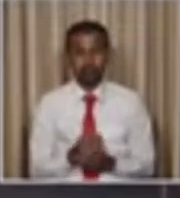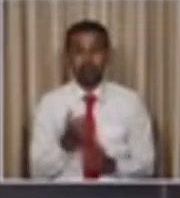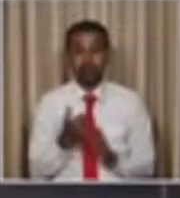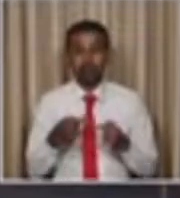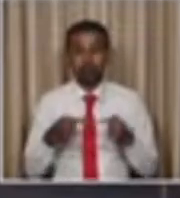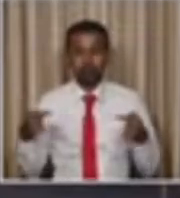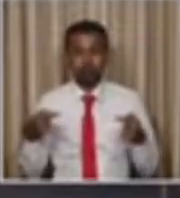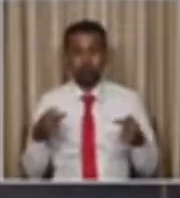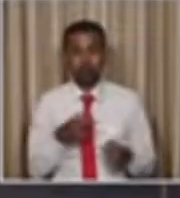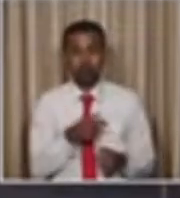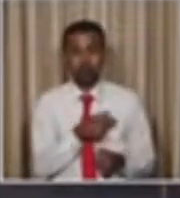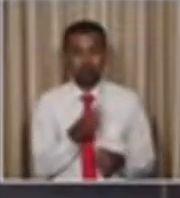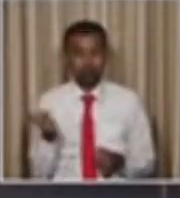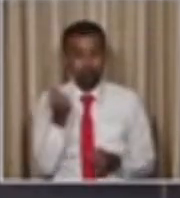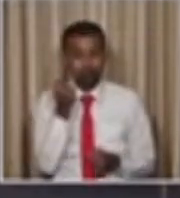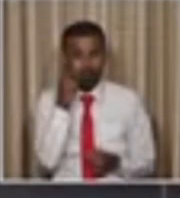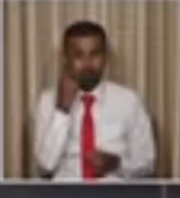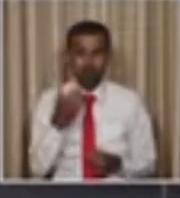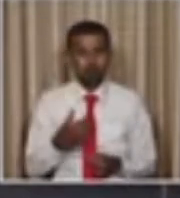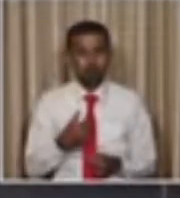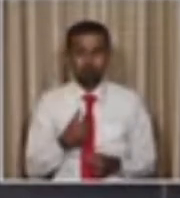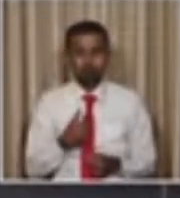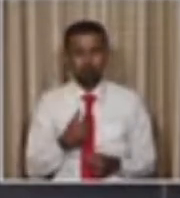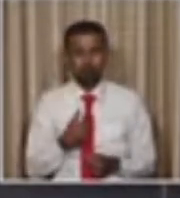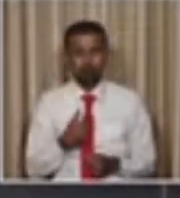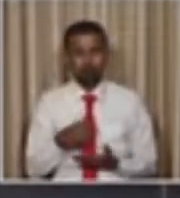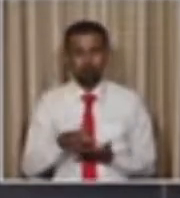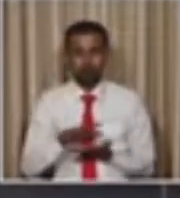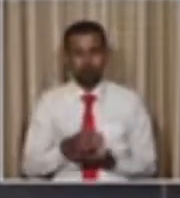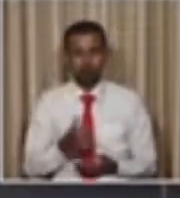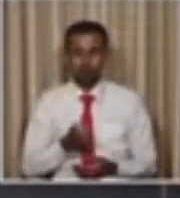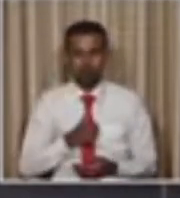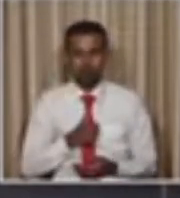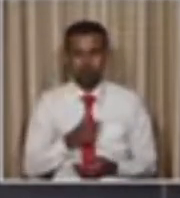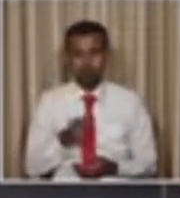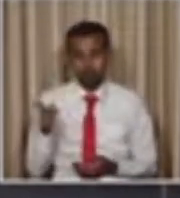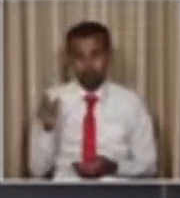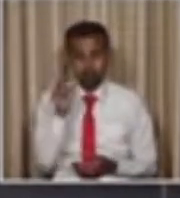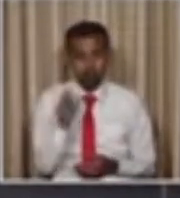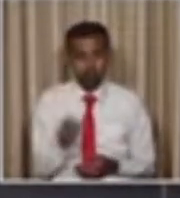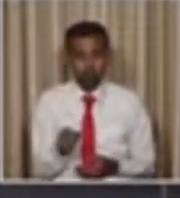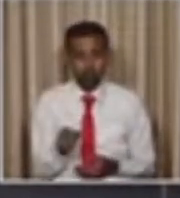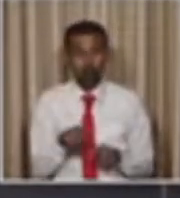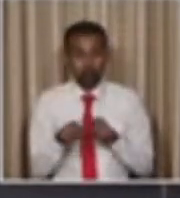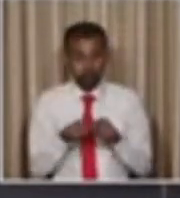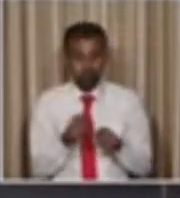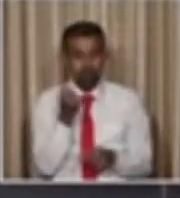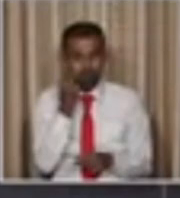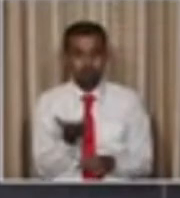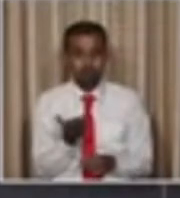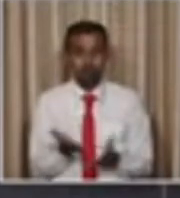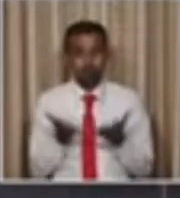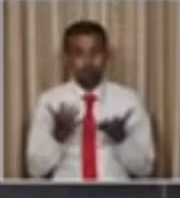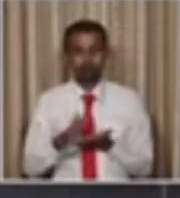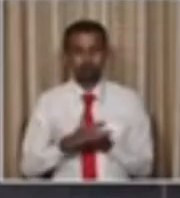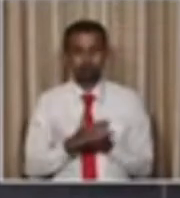විපක්ෂ නායකතුමා ඒ ගෙනාපු ඒකට නම් මම අනිවාර්යයෙන්ම එකඟ විය යුතු එතුමා අඩුම ගානේ ඒ ඒ වගේ දෙයක් හරි කරන එක ලොකු දෙයක්